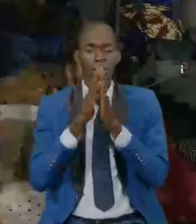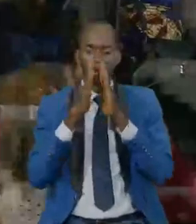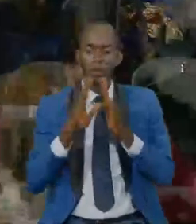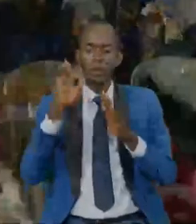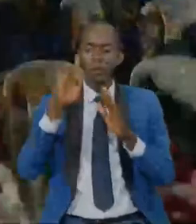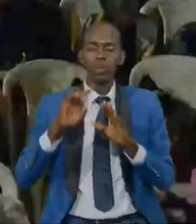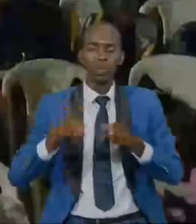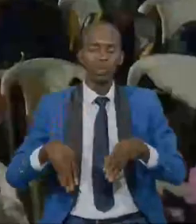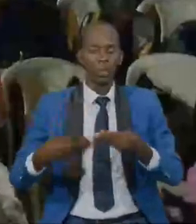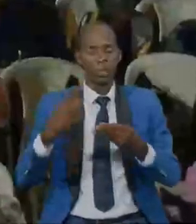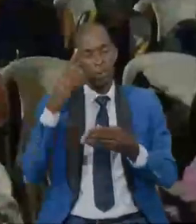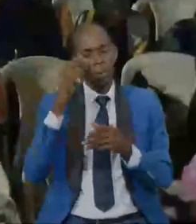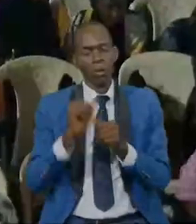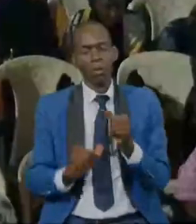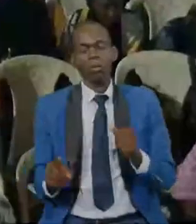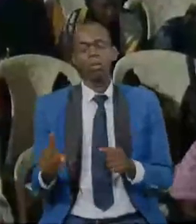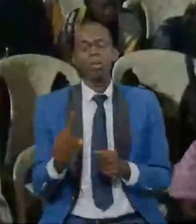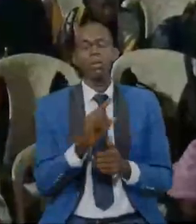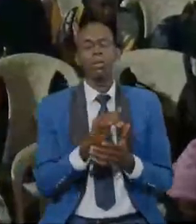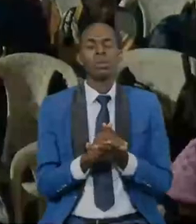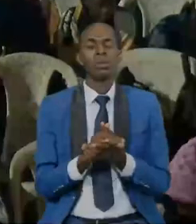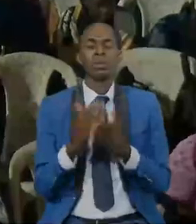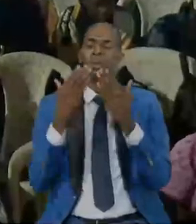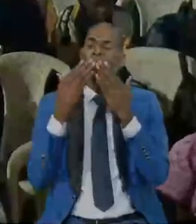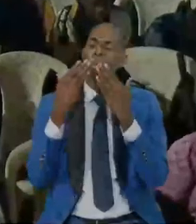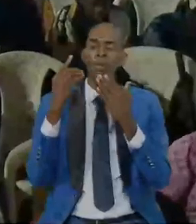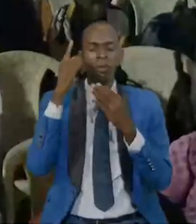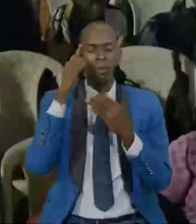Merci pour la paix que tu pourvois à tous.